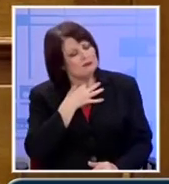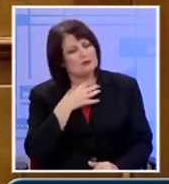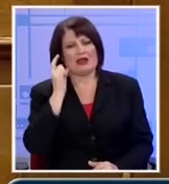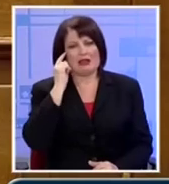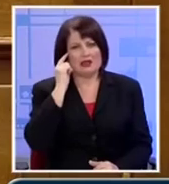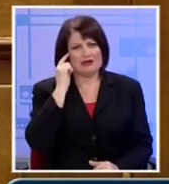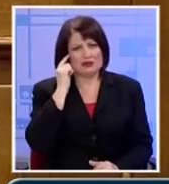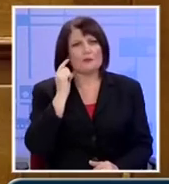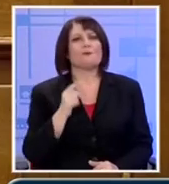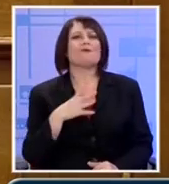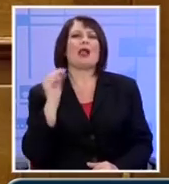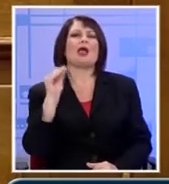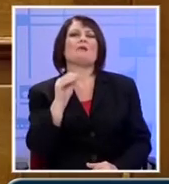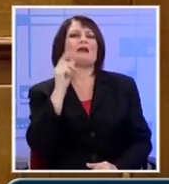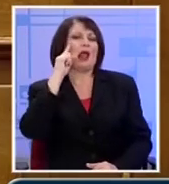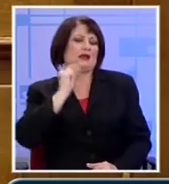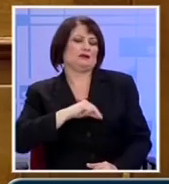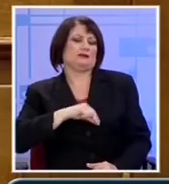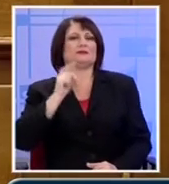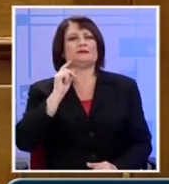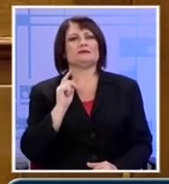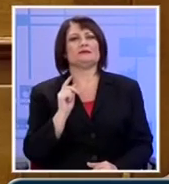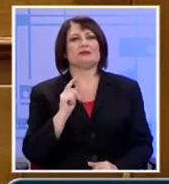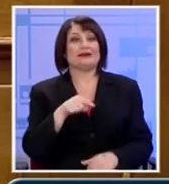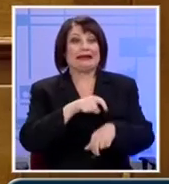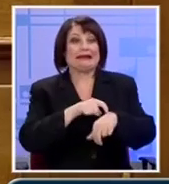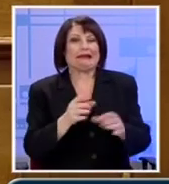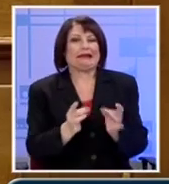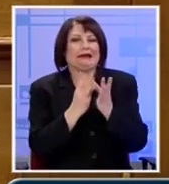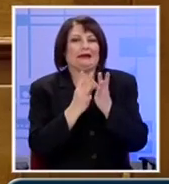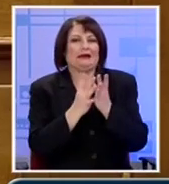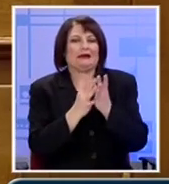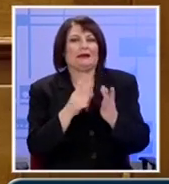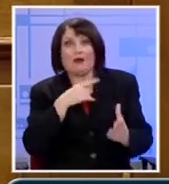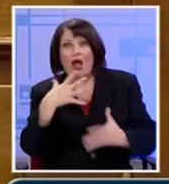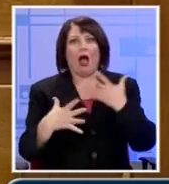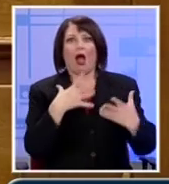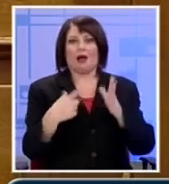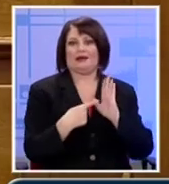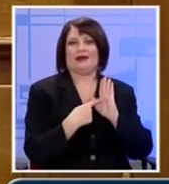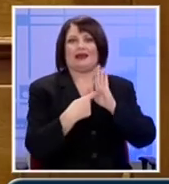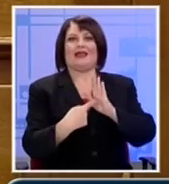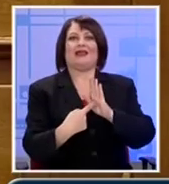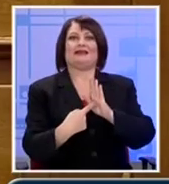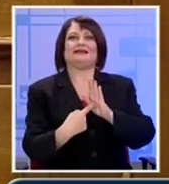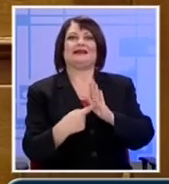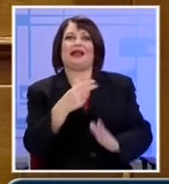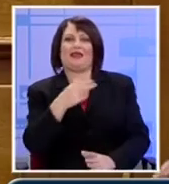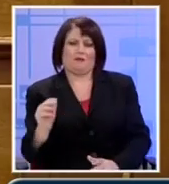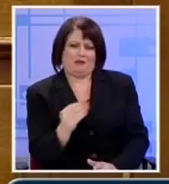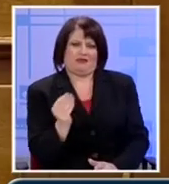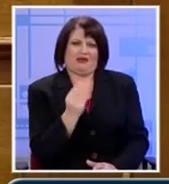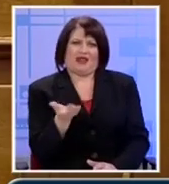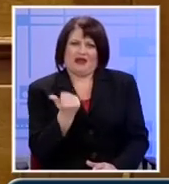ΣΥΡΙΖΑ, να εκμεταλλευτείτε μικροπολιτικά τη συγκυρία και να προκαλέσετε θόρυβο για να αναδείξετε θέματα εκεί που δεν